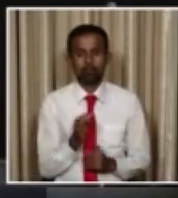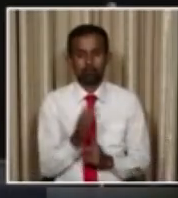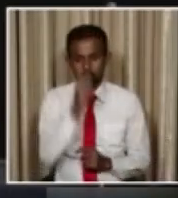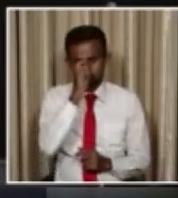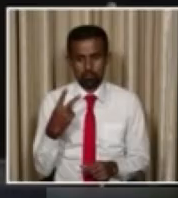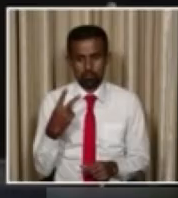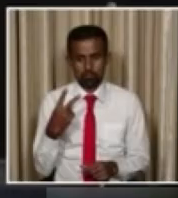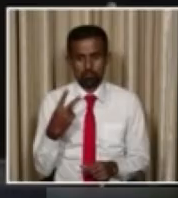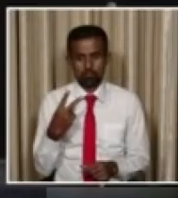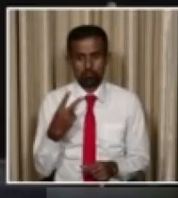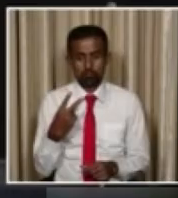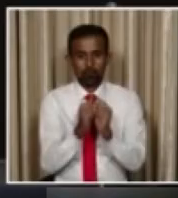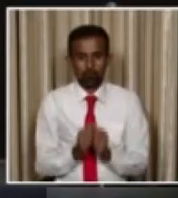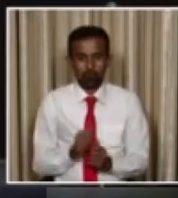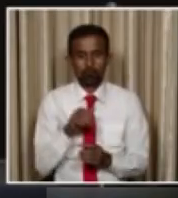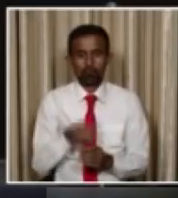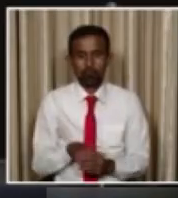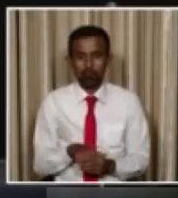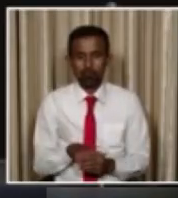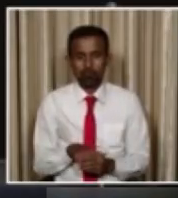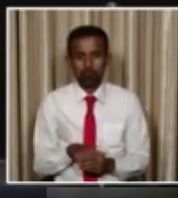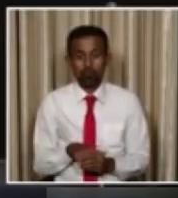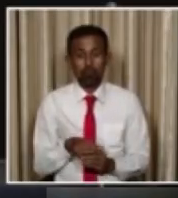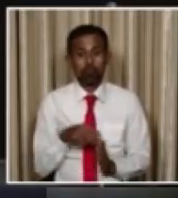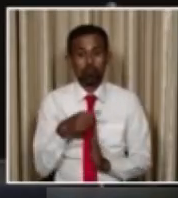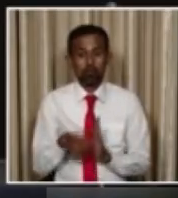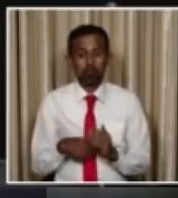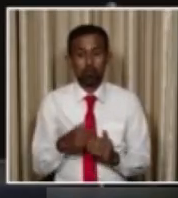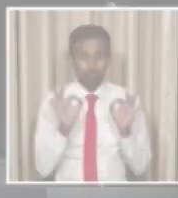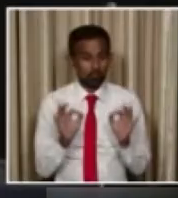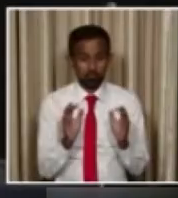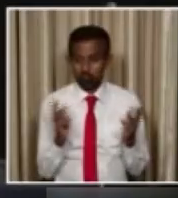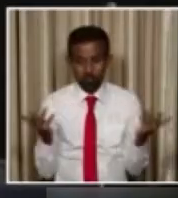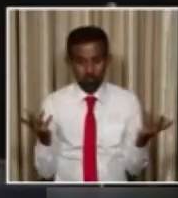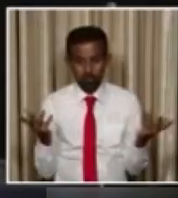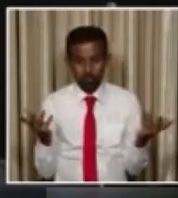පසුගිය අවුරුදු දෙකේ කරපු කාර්ය තුල එතුමාට රට ඉදිරියට යෑමේ හැකියාව තියෙනවා. ජනතාව තීරණය කරයි.